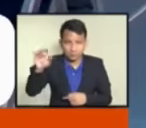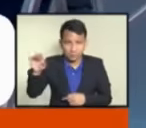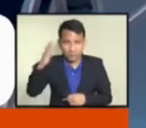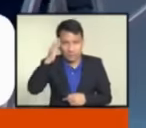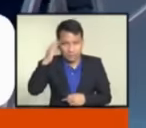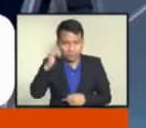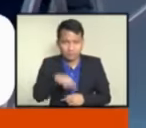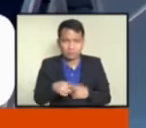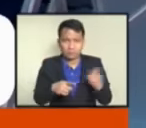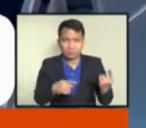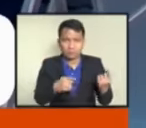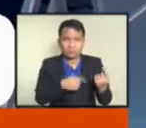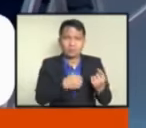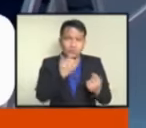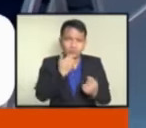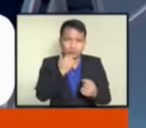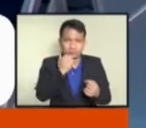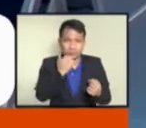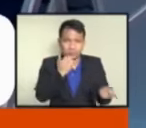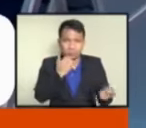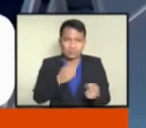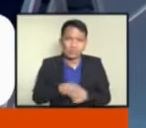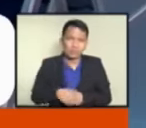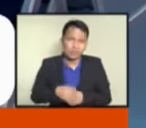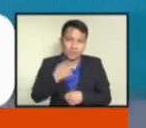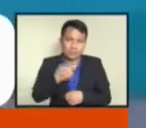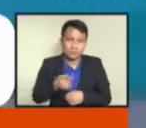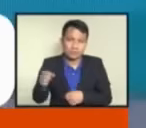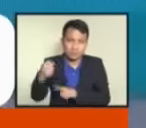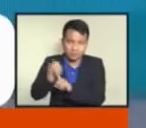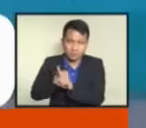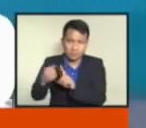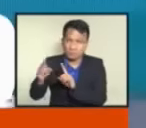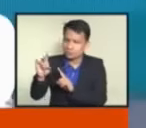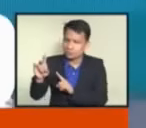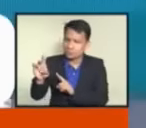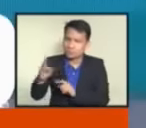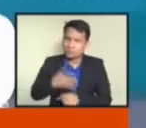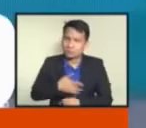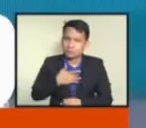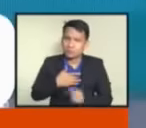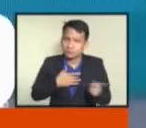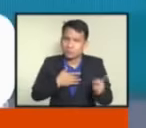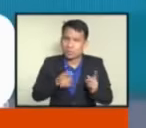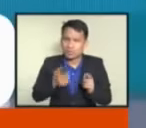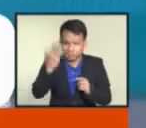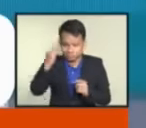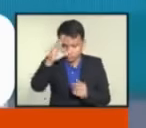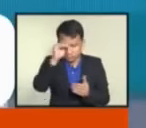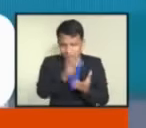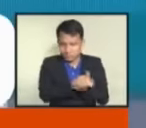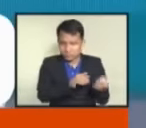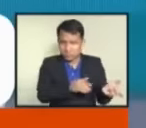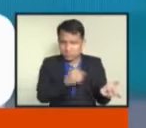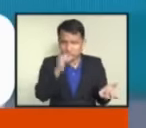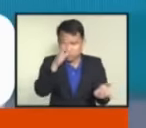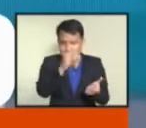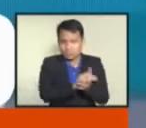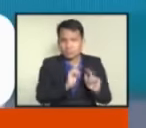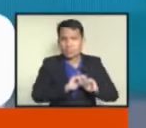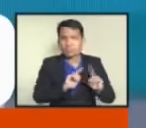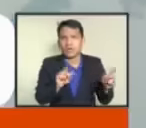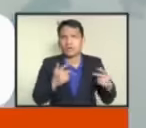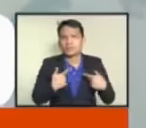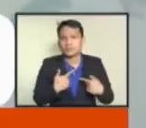Alam mo na lang may ginagawa milagro si mister. Opo, sir. Actually, mga September 17, ramdam ko na, sir, yung parang utob. May iba talaga,